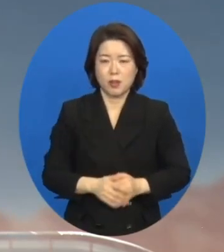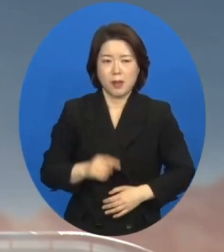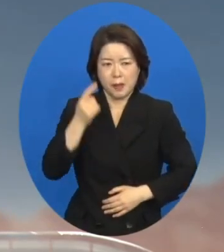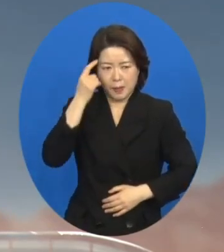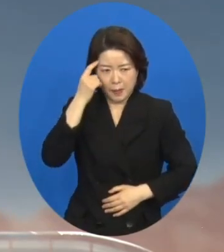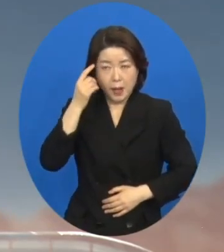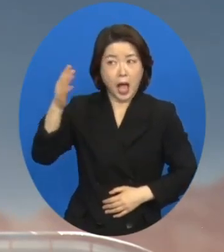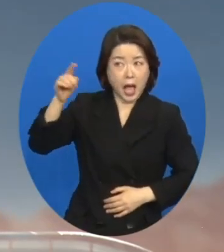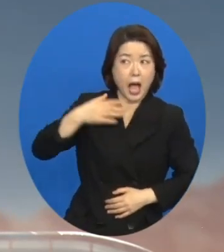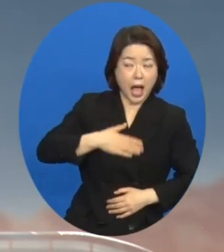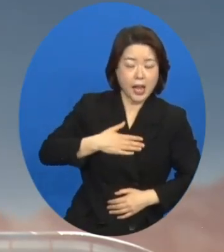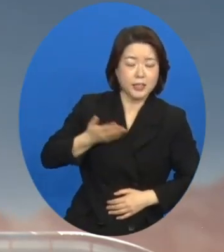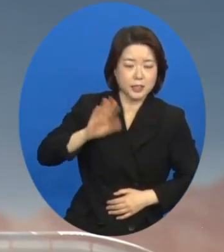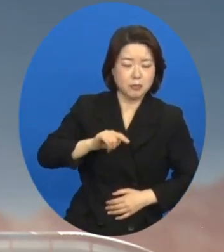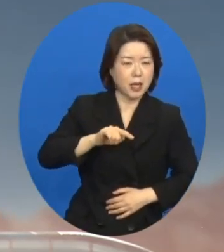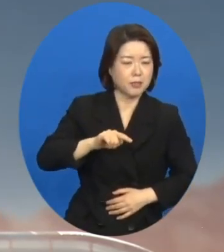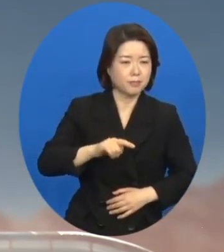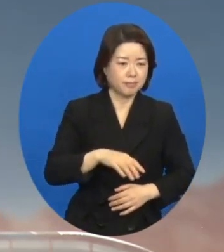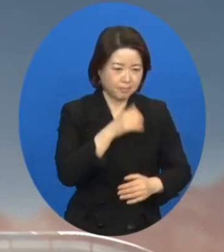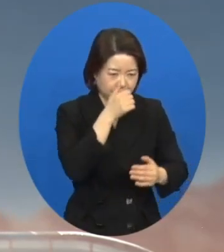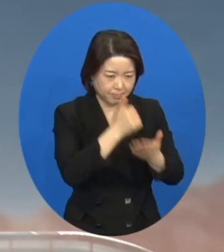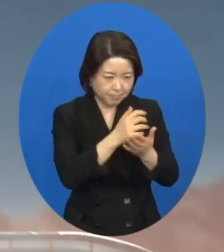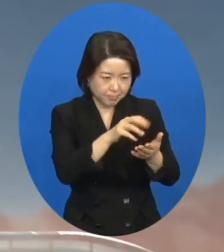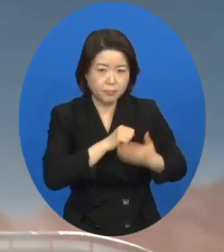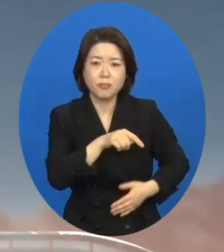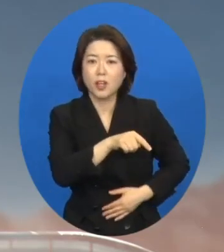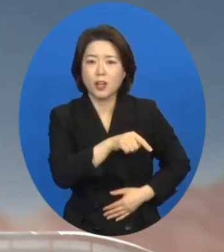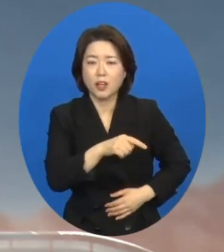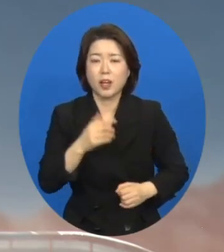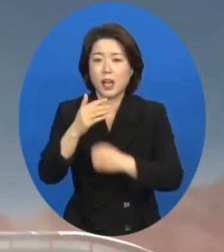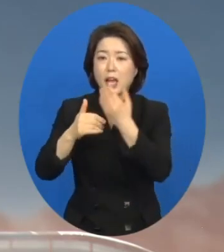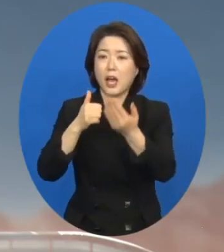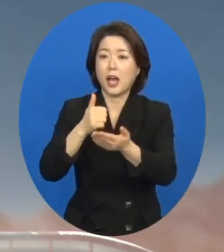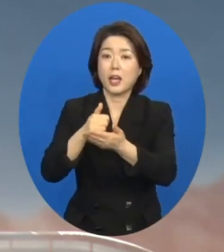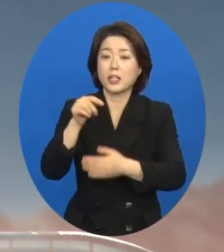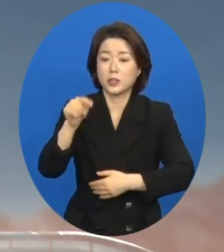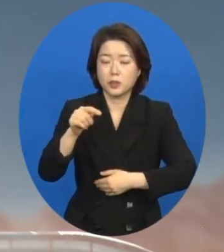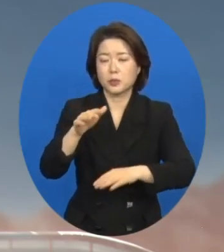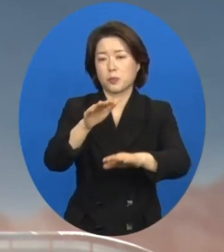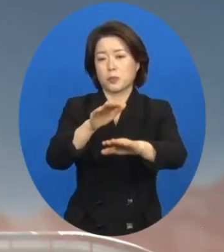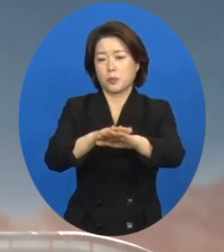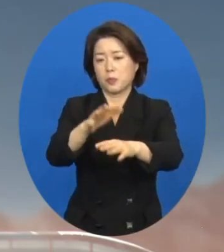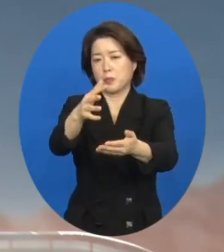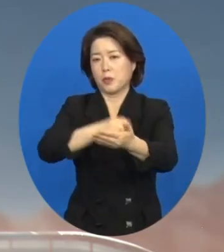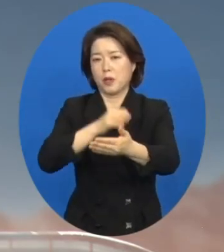의도적이었습니다. 여러분, 하나님의 것에는 손대면 안 됩니다.